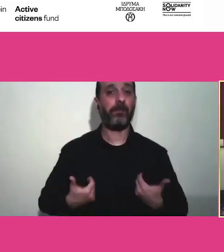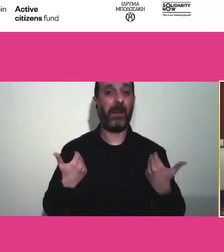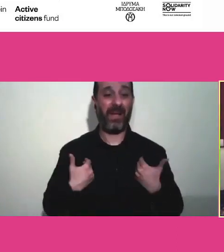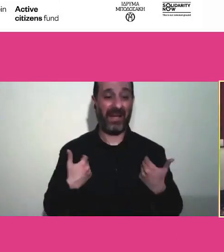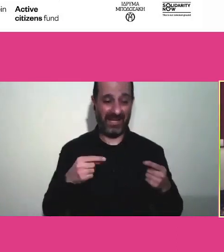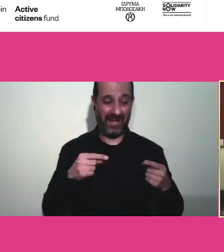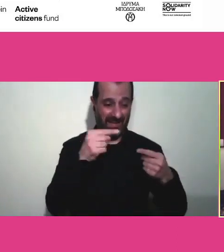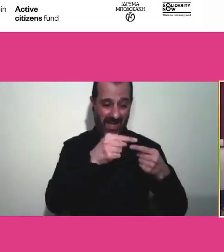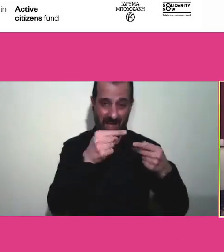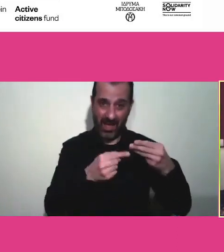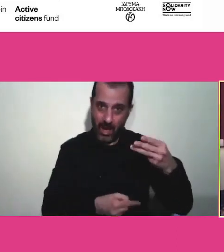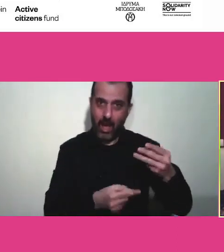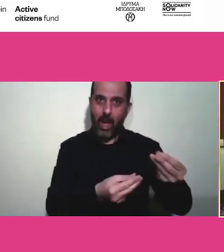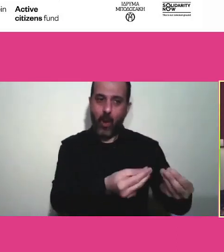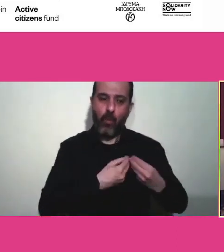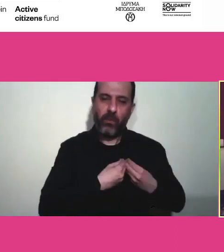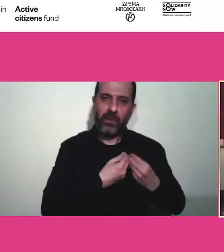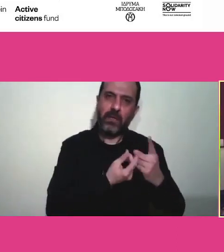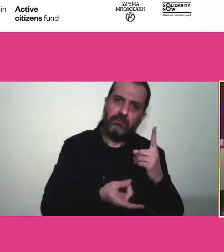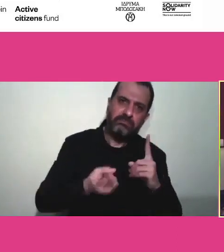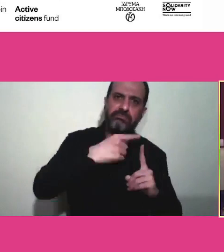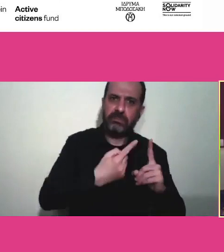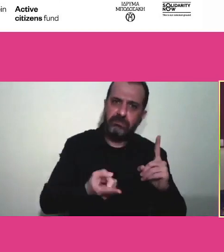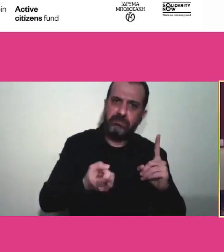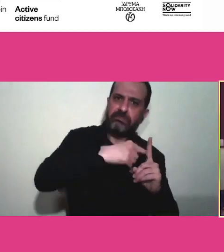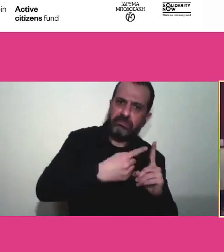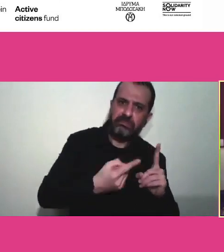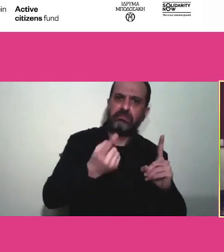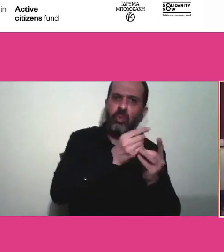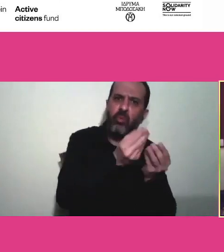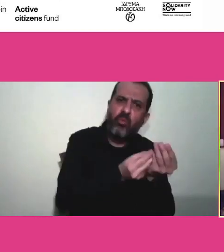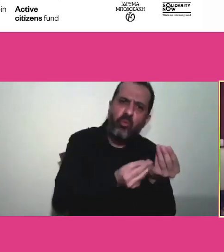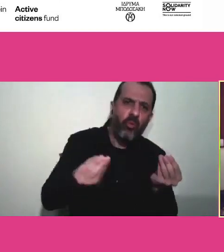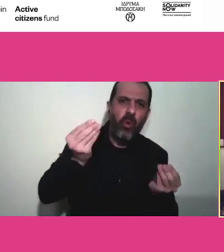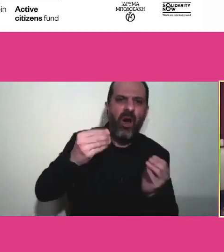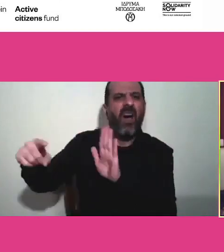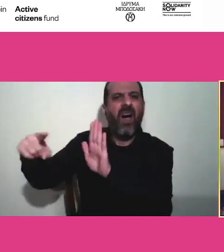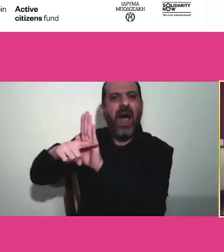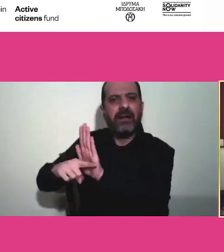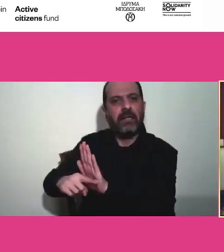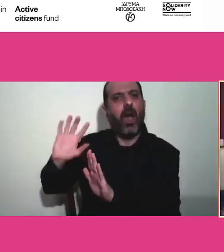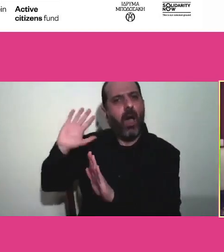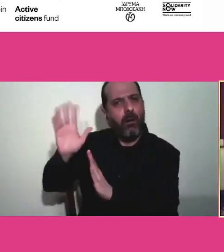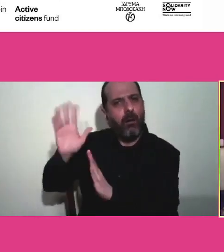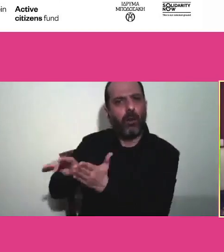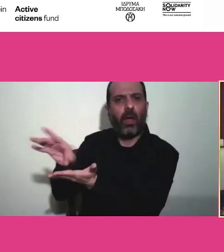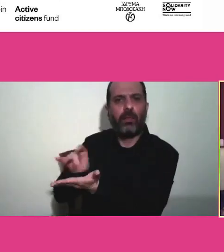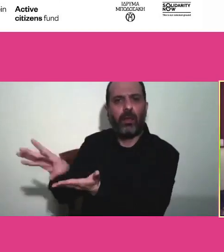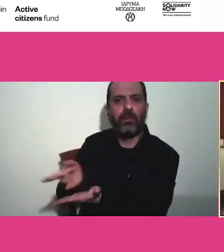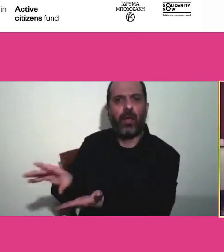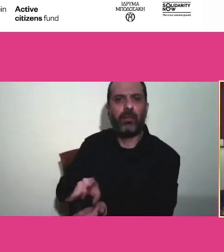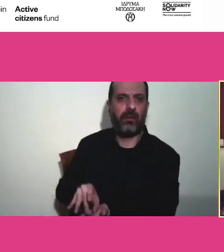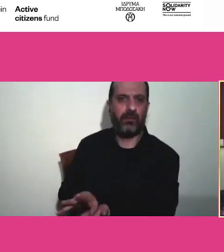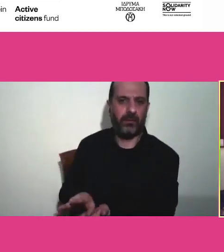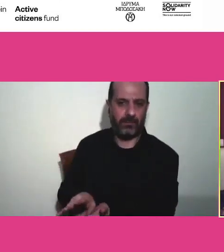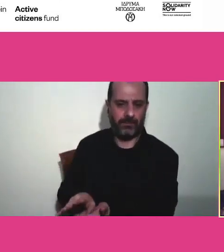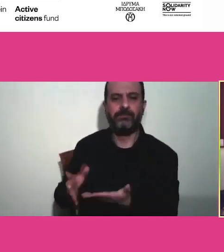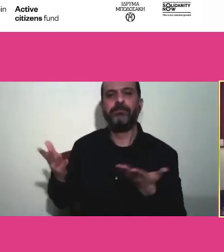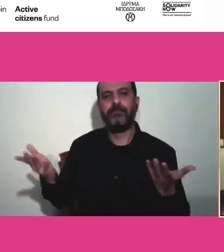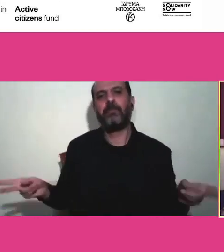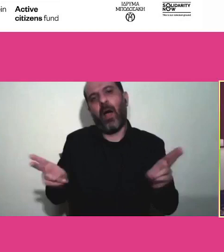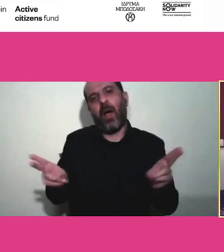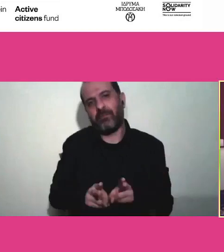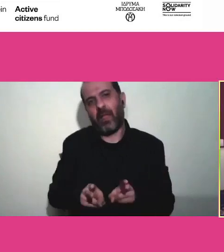πολλά περισσότερα και μπορούν να φτάσουν σε σημείο να εξαλείψουν και εντελώς ακόμη και τα αρνητικά σημεία. Αυτά ήθελα να σας παραθέσω εγώ, όσο